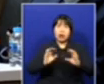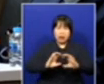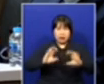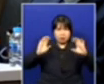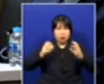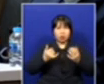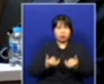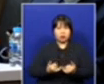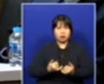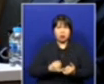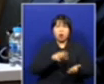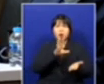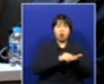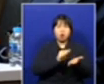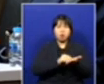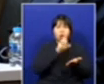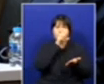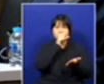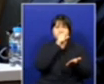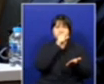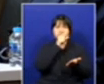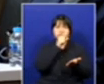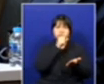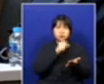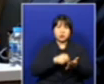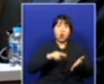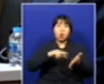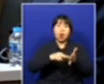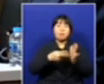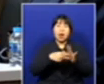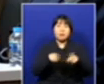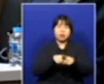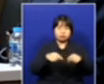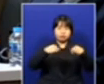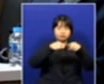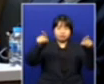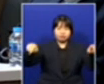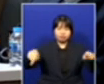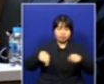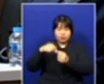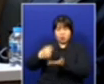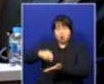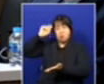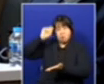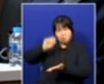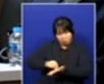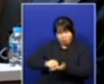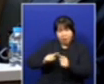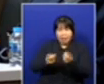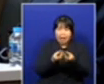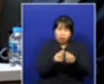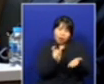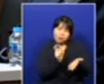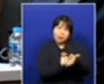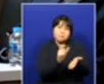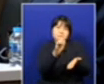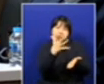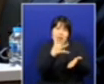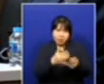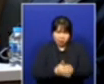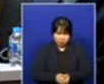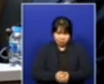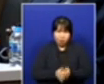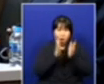นี้ไม่บอกอะไรเลยจนกระทั่งเขาใช้คำว่าตีเช็คเปล่าซึ่งมีคนบ้ากับคนโง่กับคนเมาที่ทำแบบนี้เท่านั้